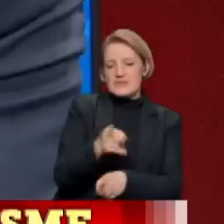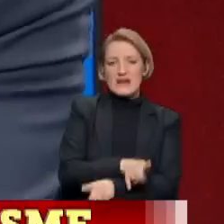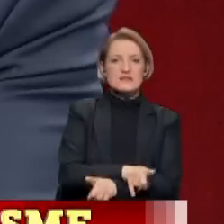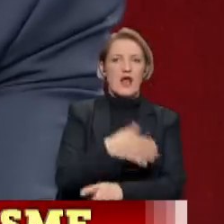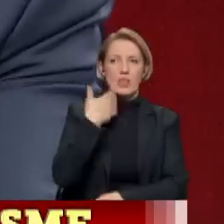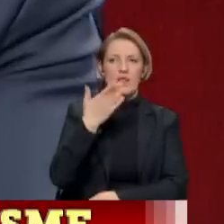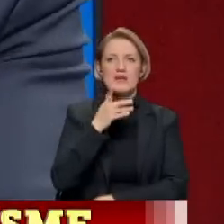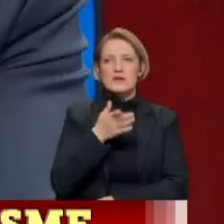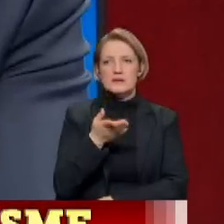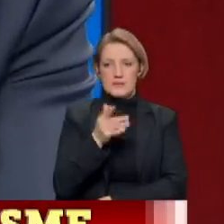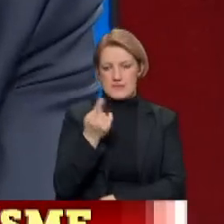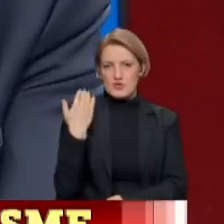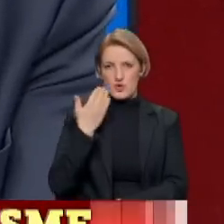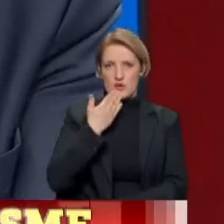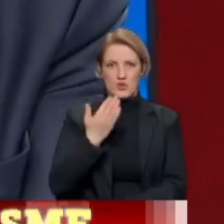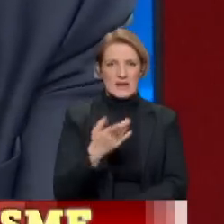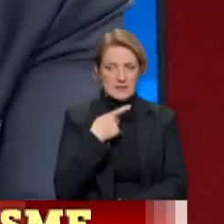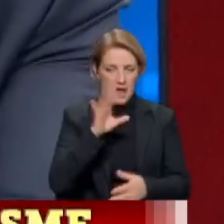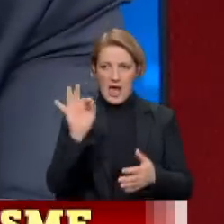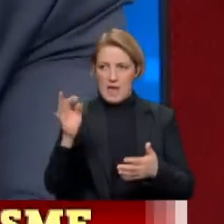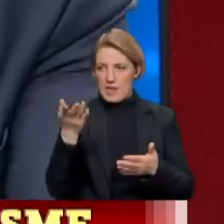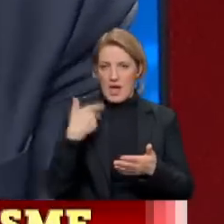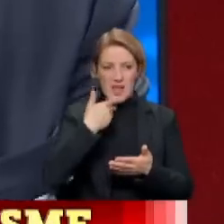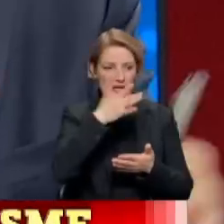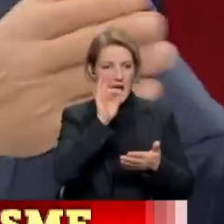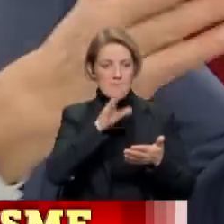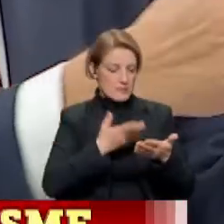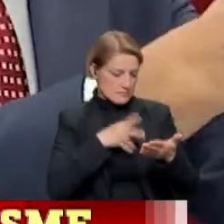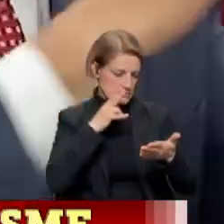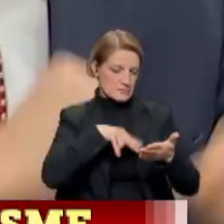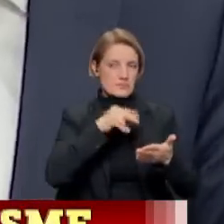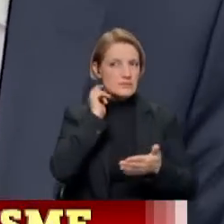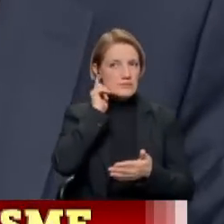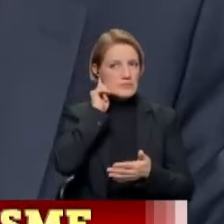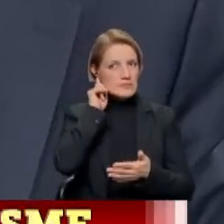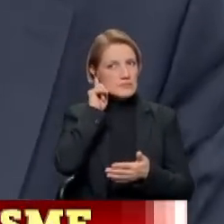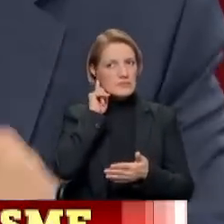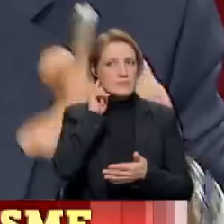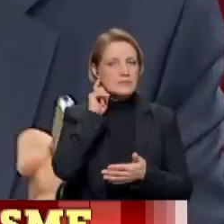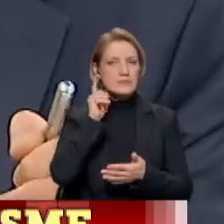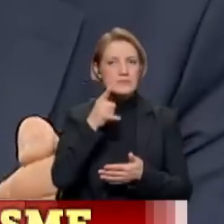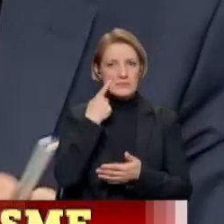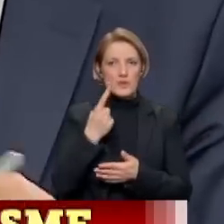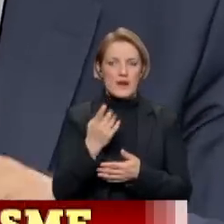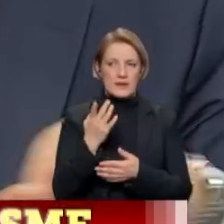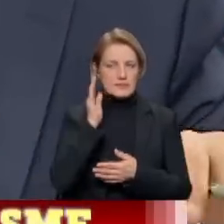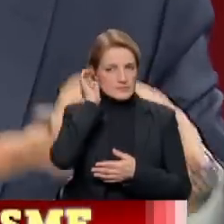çıkıp bakmadan, siz biraz önce hemen benim söylediğim şeye baktınız, kaynak bakmadan diyor ki bana böyle dedi. Yani bu kadar